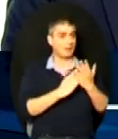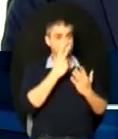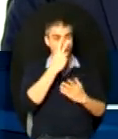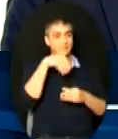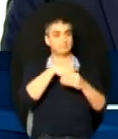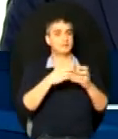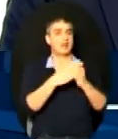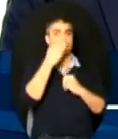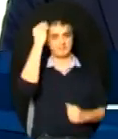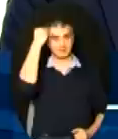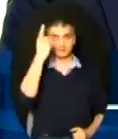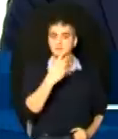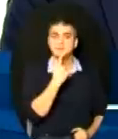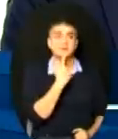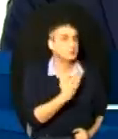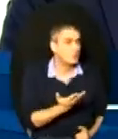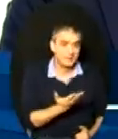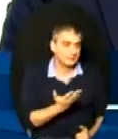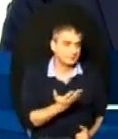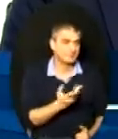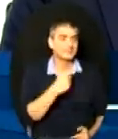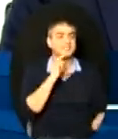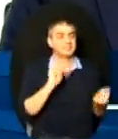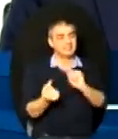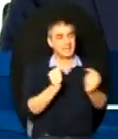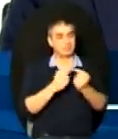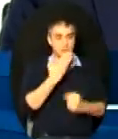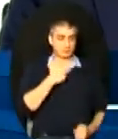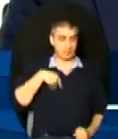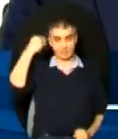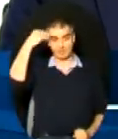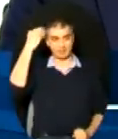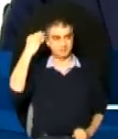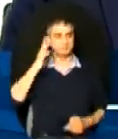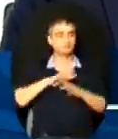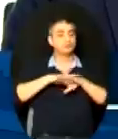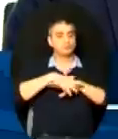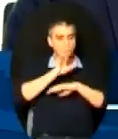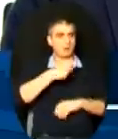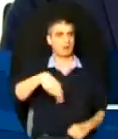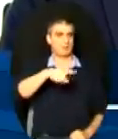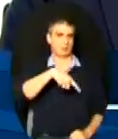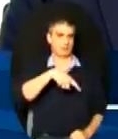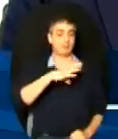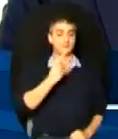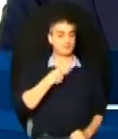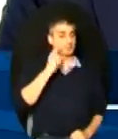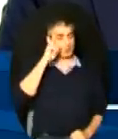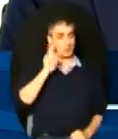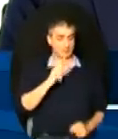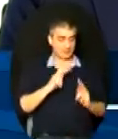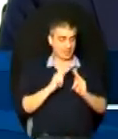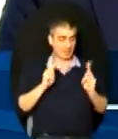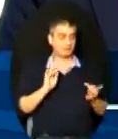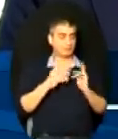חלק מהעם הפלסטיני. זאת אומרת, זאת אומרת שהסכסוך בינינו לבין הפלסטינים ישפיע גם עליהם. ואם אנחנו לא נדע לפתור